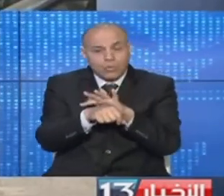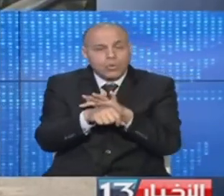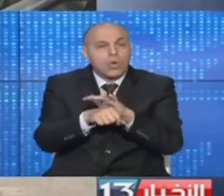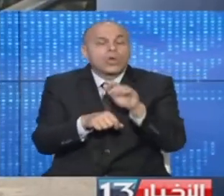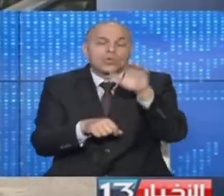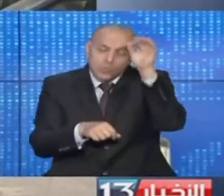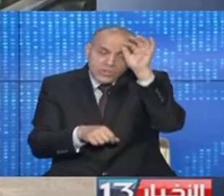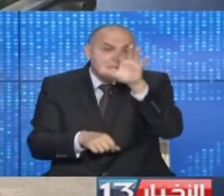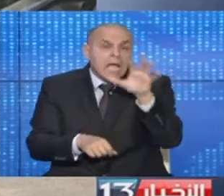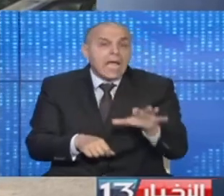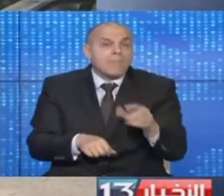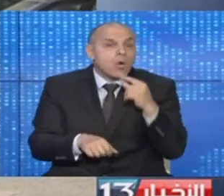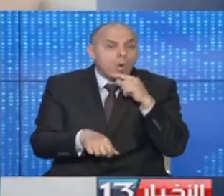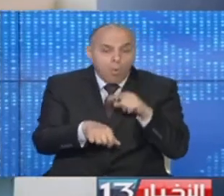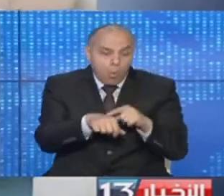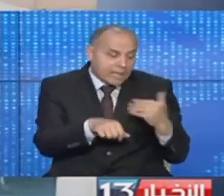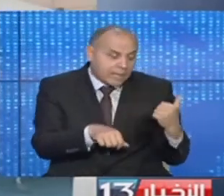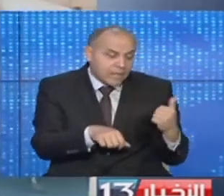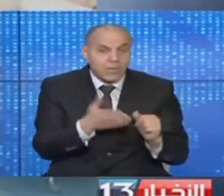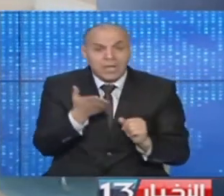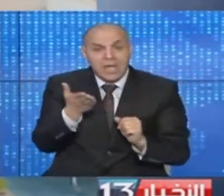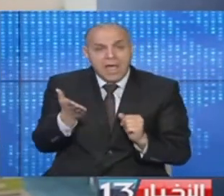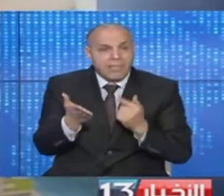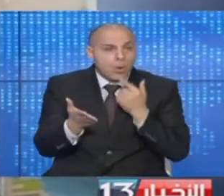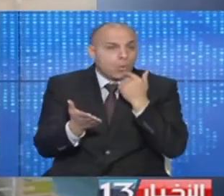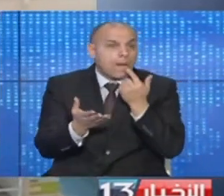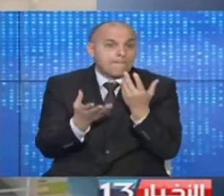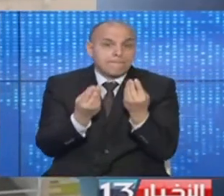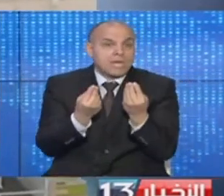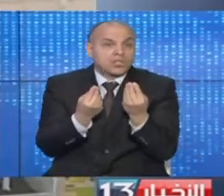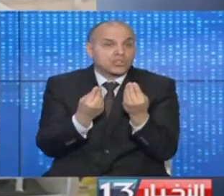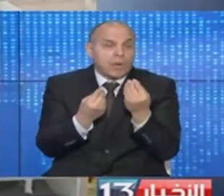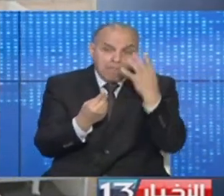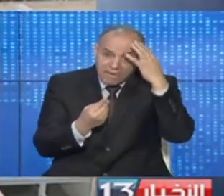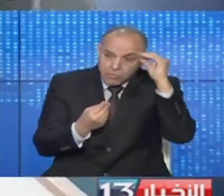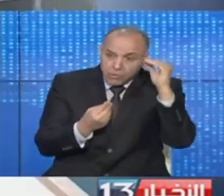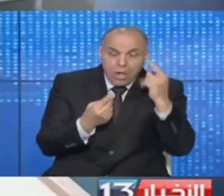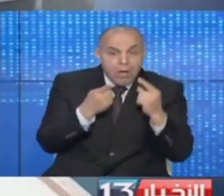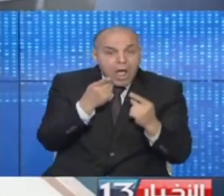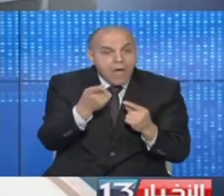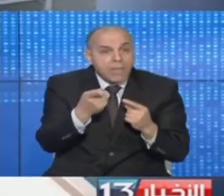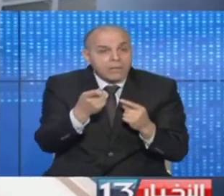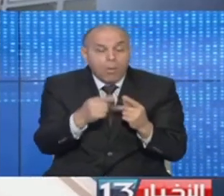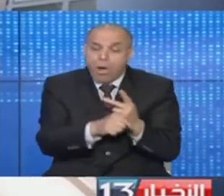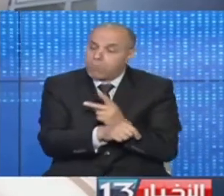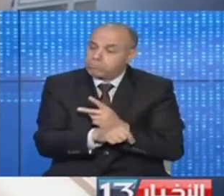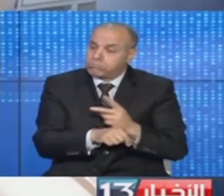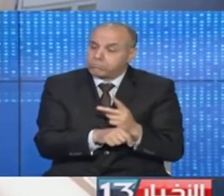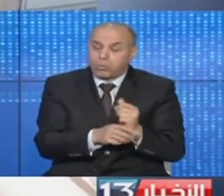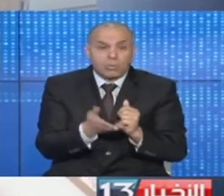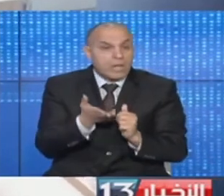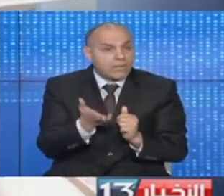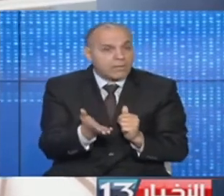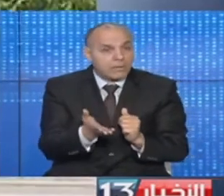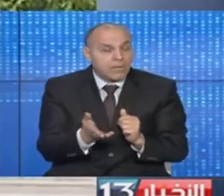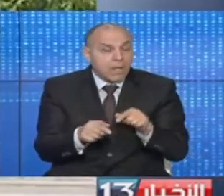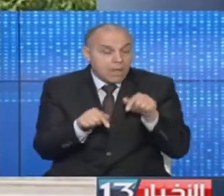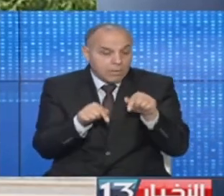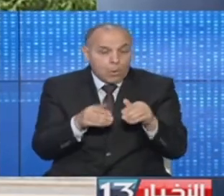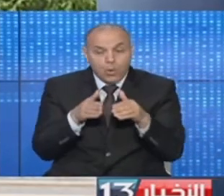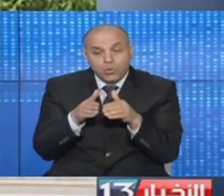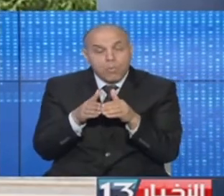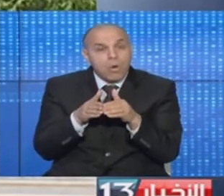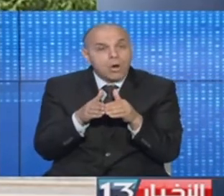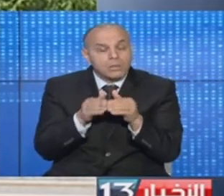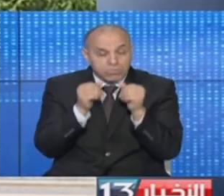مختلف الجهات خلال الفترة الأخيرة، ما جعل عددا من المختصين يصفون الوضع بالخطير، وهو ما يتطلب